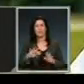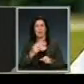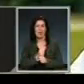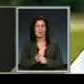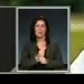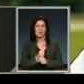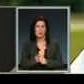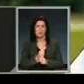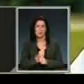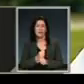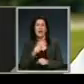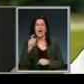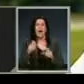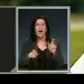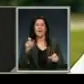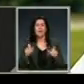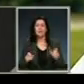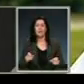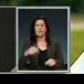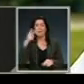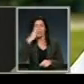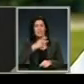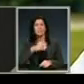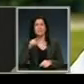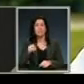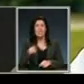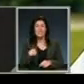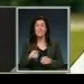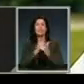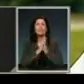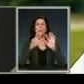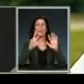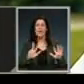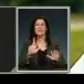על 18% מהאוכלוסייה. הם מספרים דמיוניים.